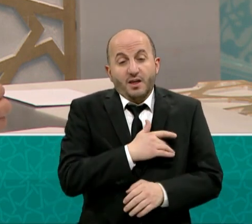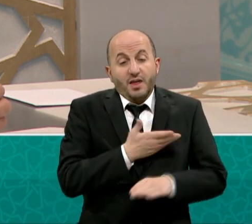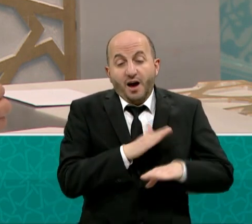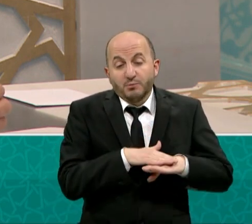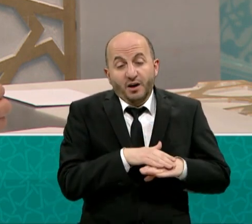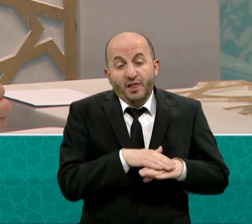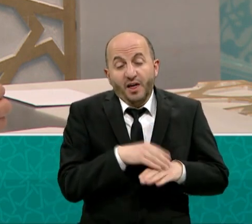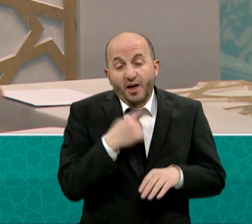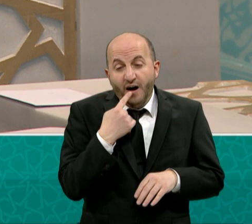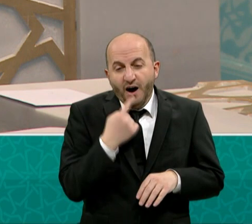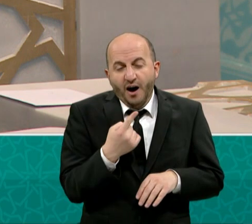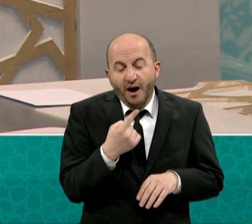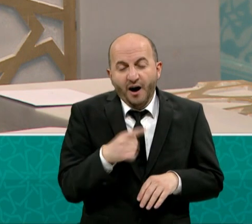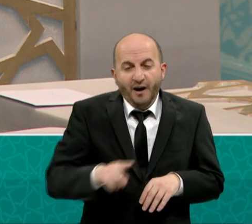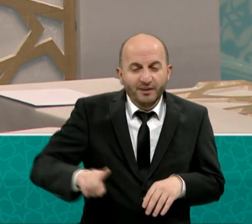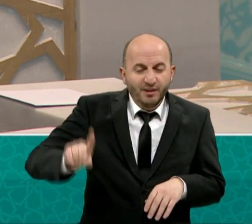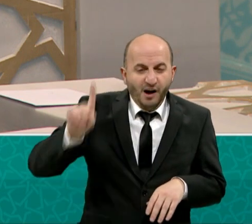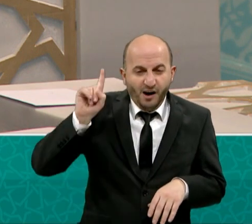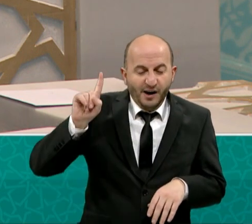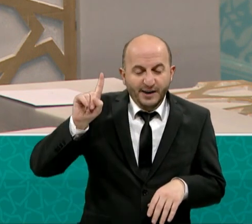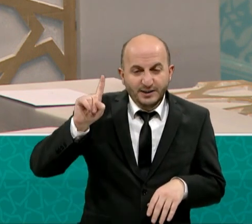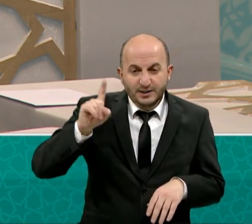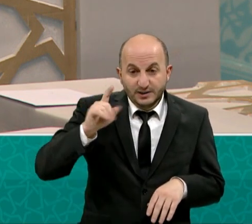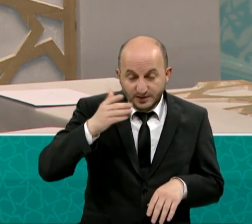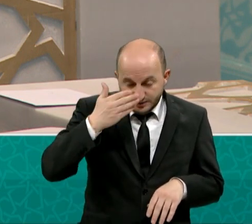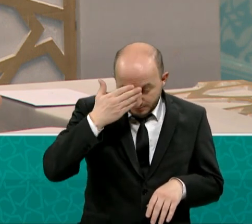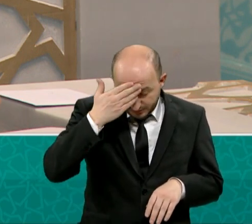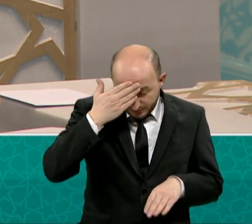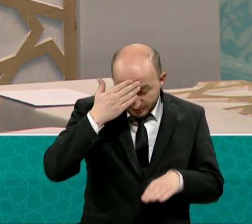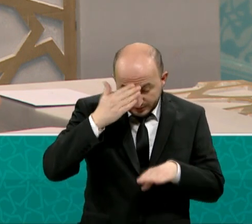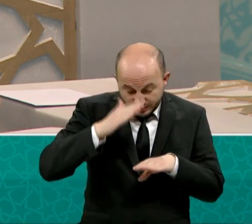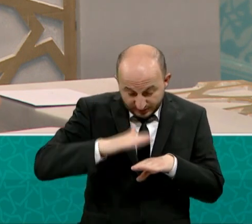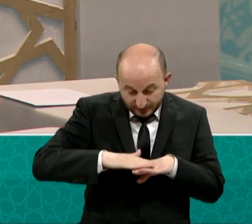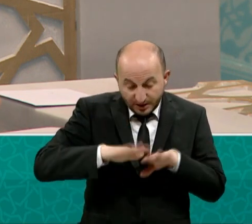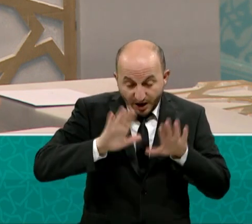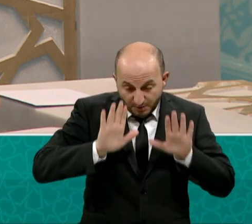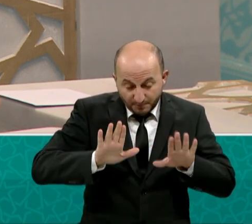diyor? Allah'a ibadet, kulluk edin ama ey kullarım,